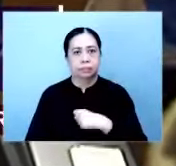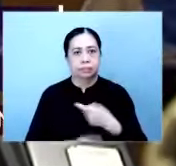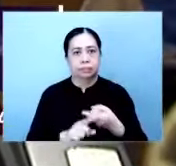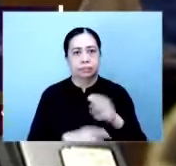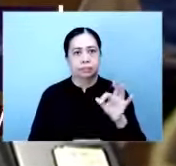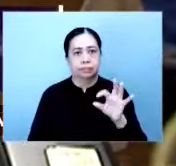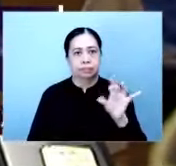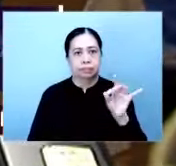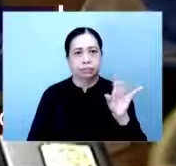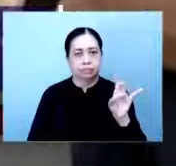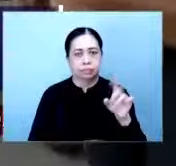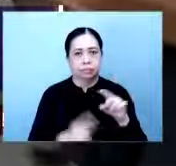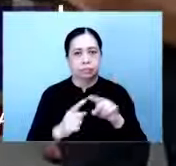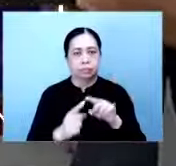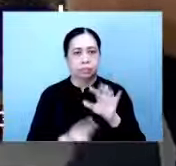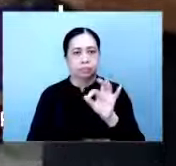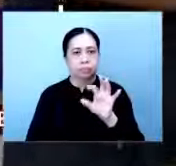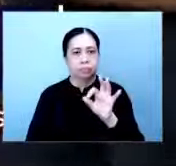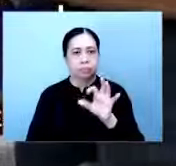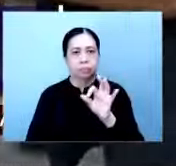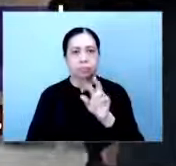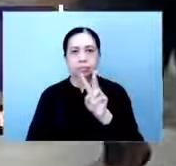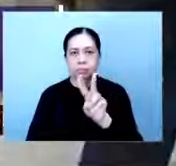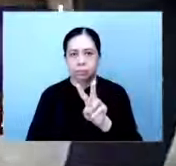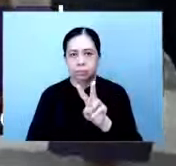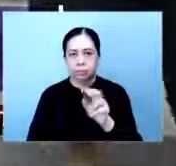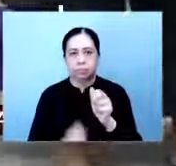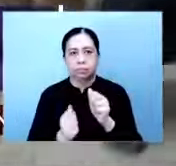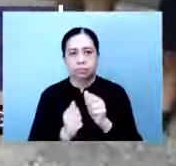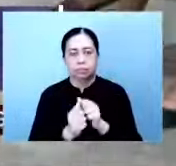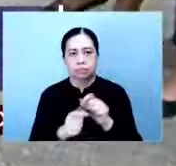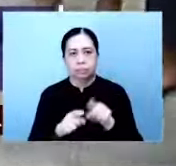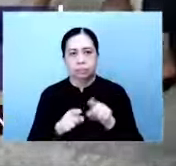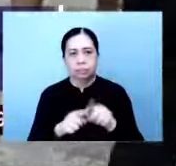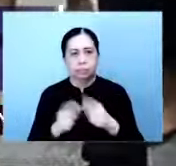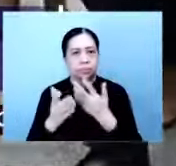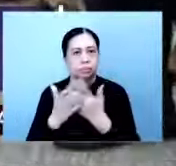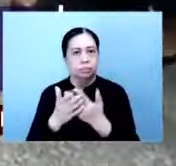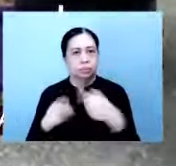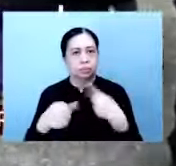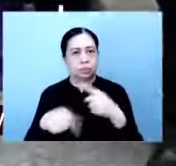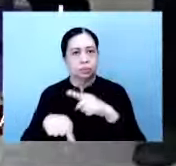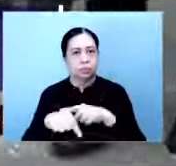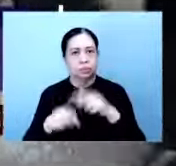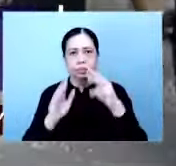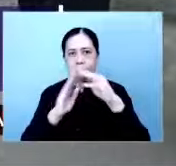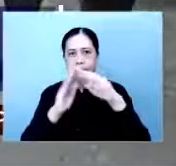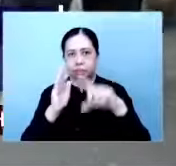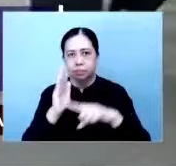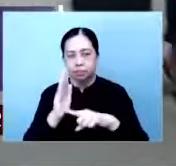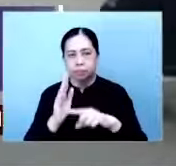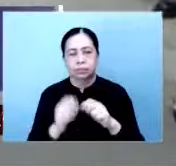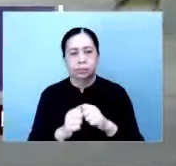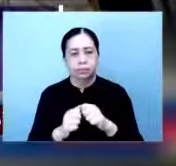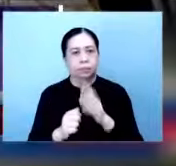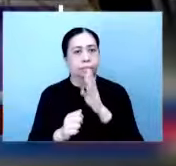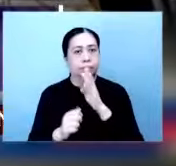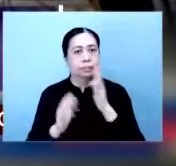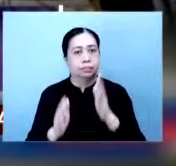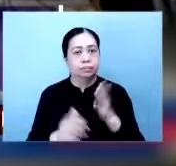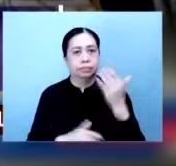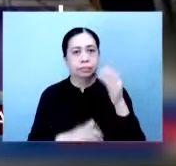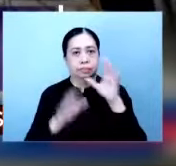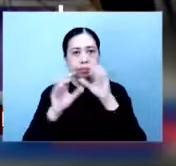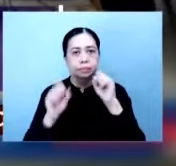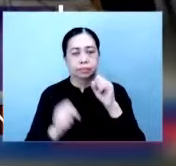hanggang 1992. Kabilang din siya sa mga pinakulong noong panahon ng martial law. Naging tagapagsalta siya ni dating Pangulong